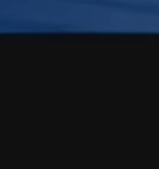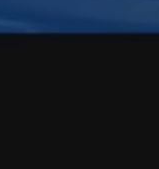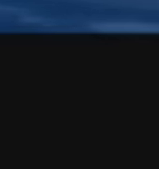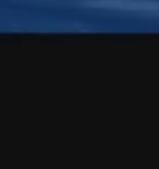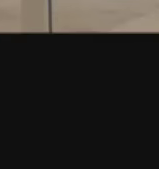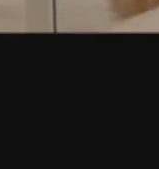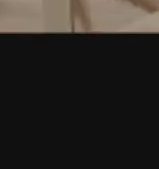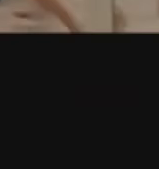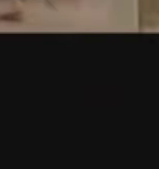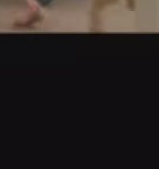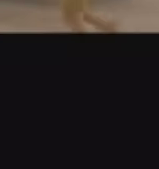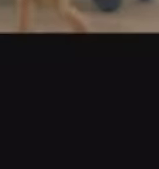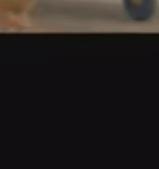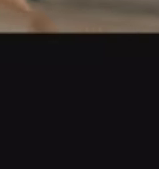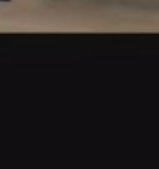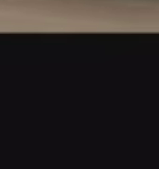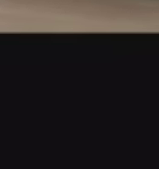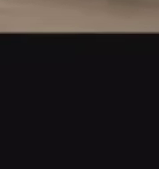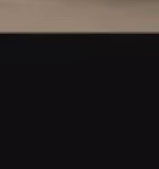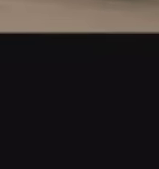So happy